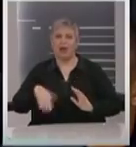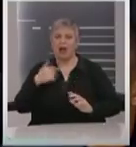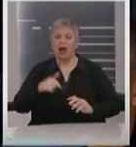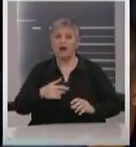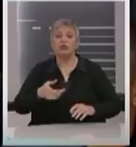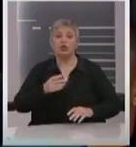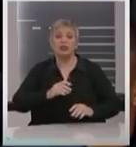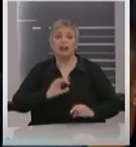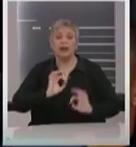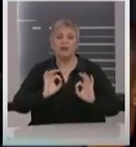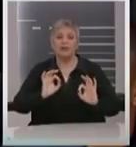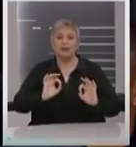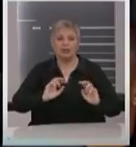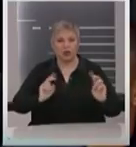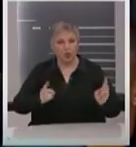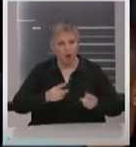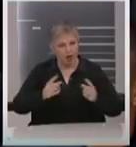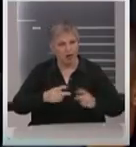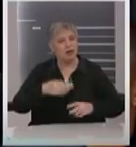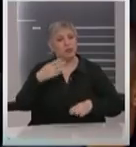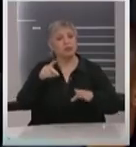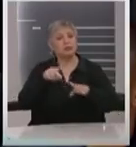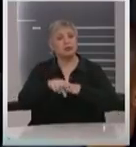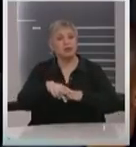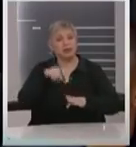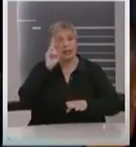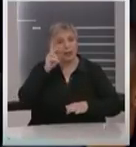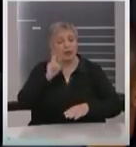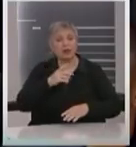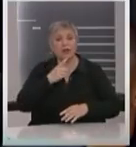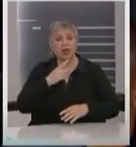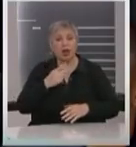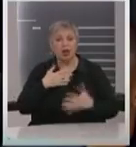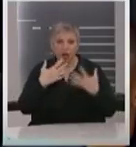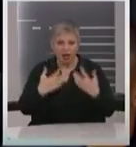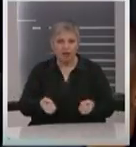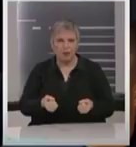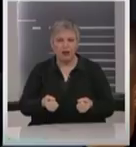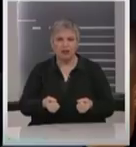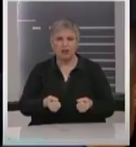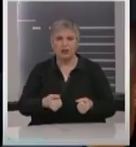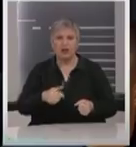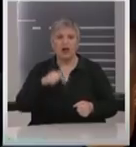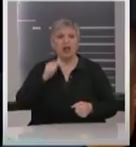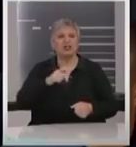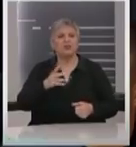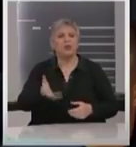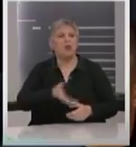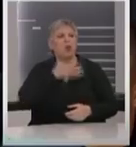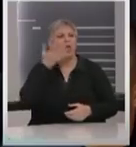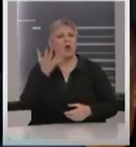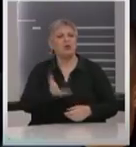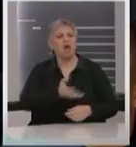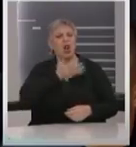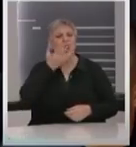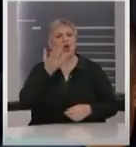τα κοστολόγησε 427 δισεκατομμύρια. Τίποτε για όλα αυτά από εσάς, παρά μόνο λόγια του αέρα.